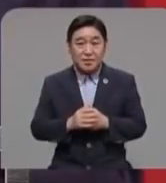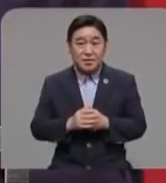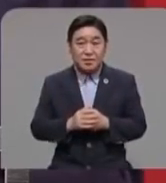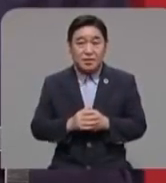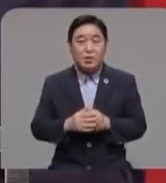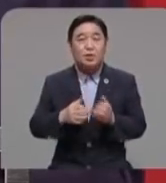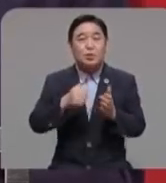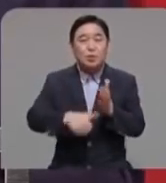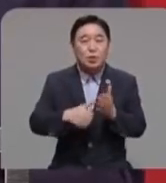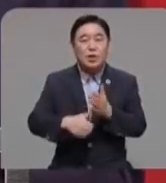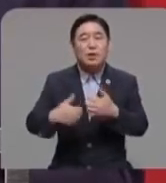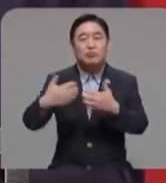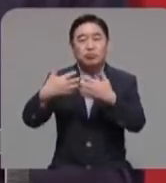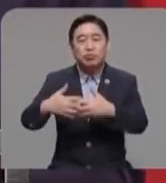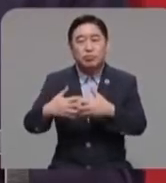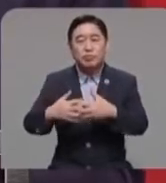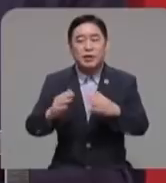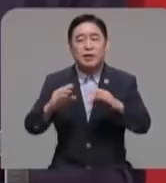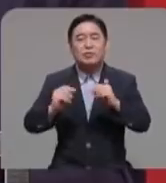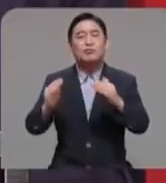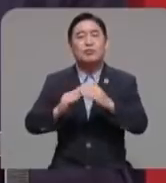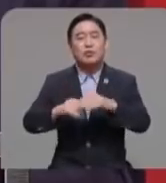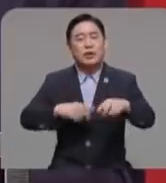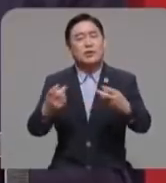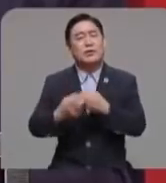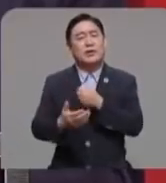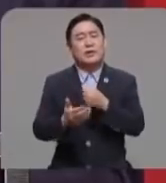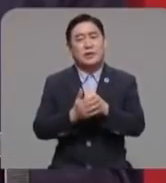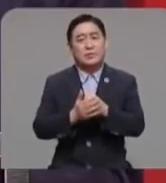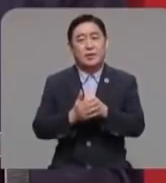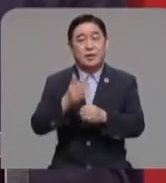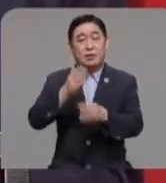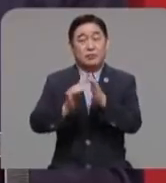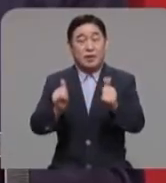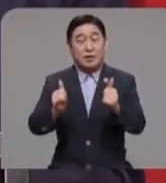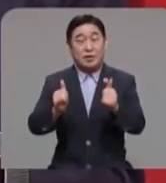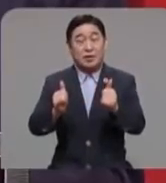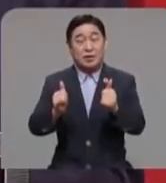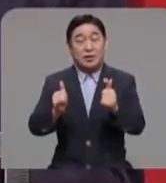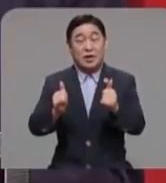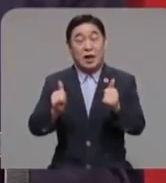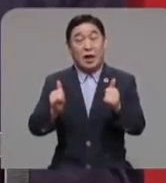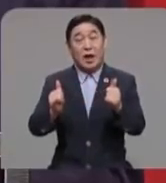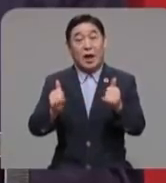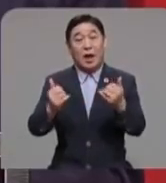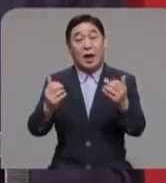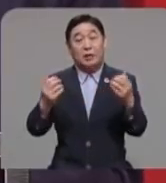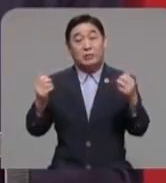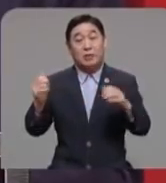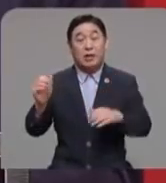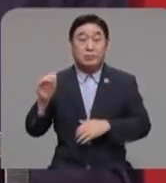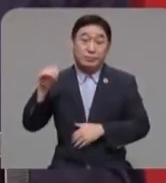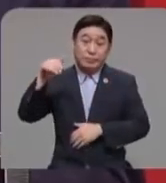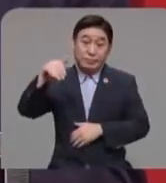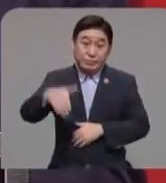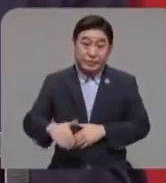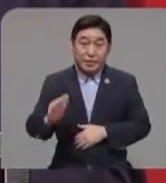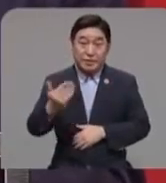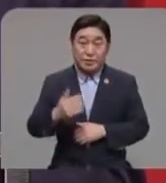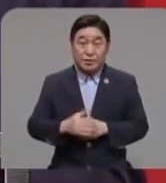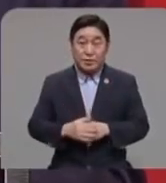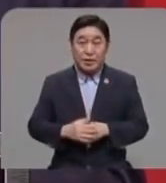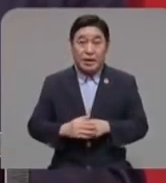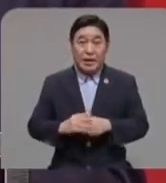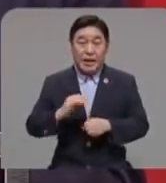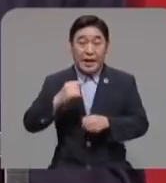소주성과 부동산 네. 어? 정책으로 인해 가지고 네. 우리 중산층들을 다 지금 절벽으로 내몰았고, 그죠? 원전